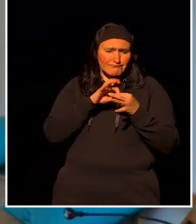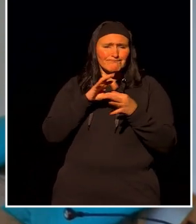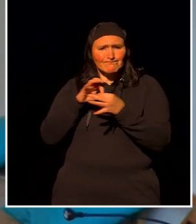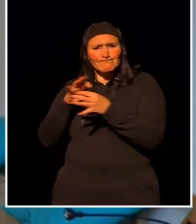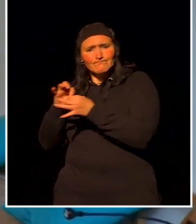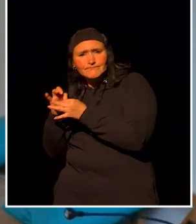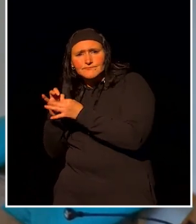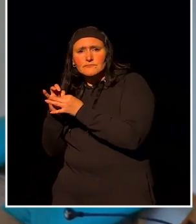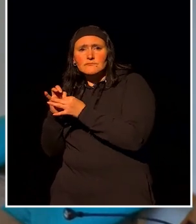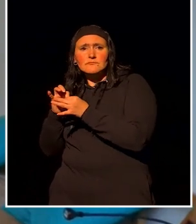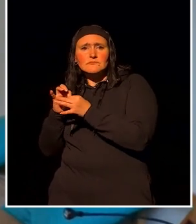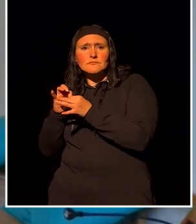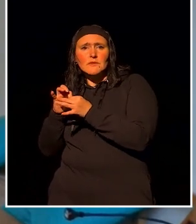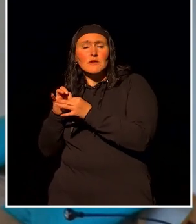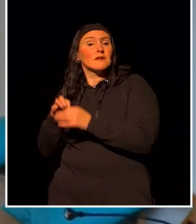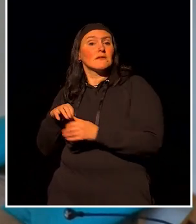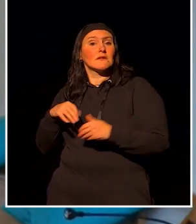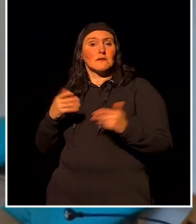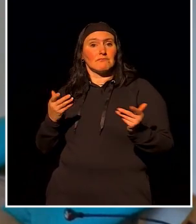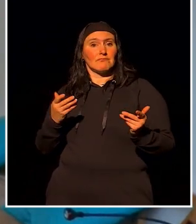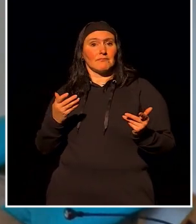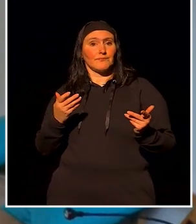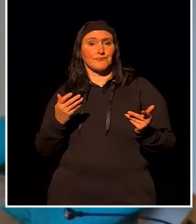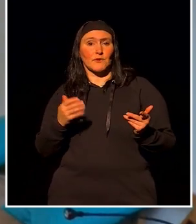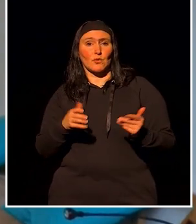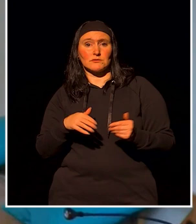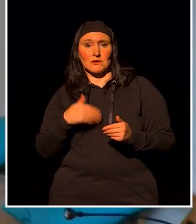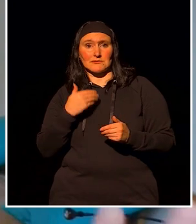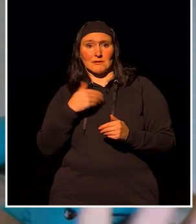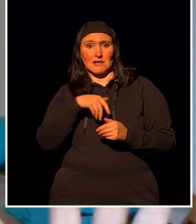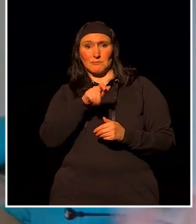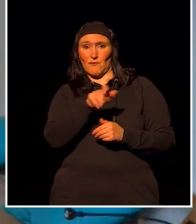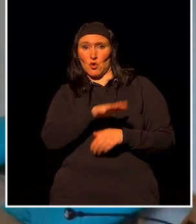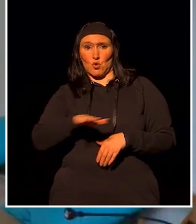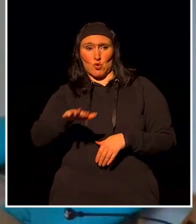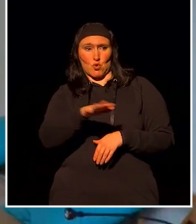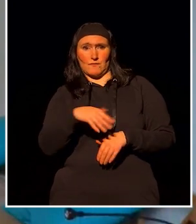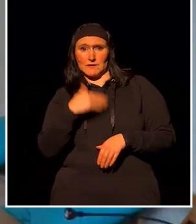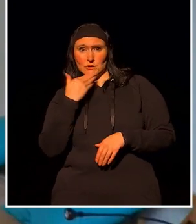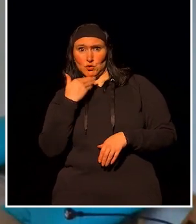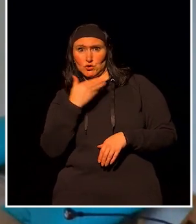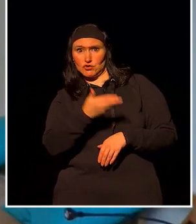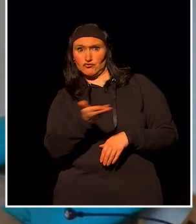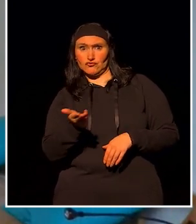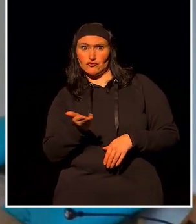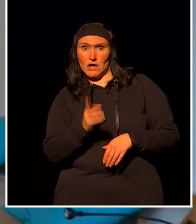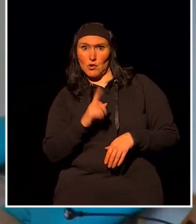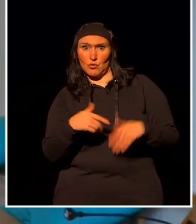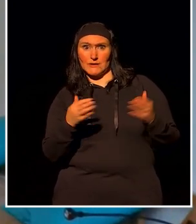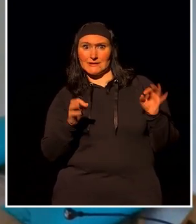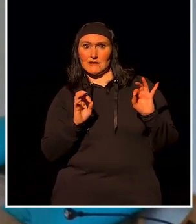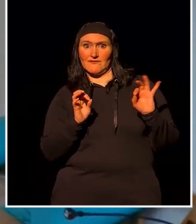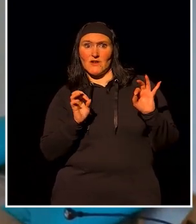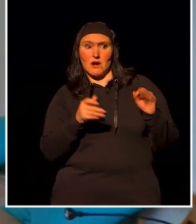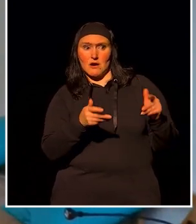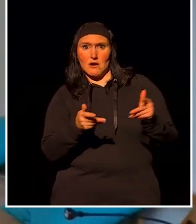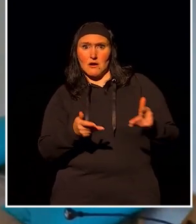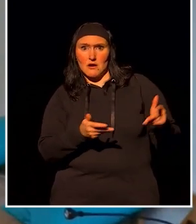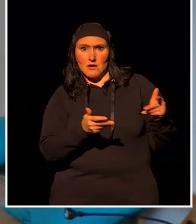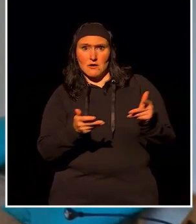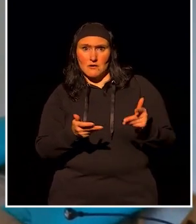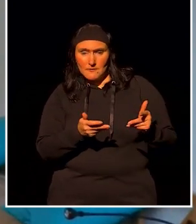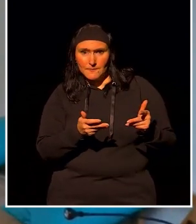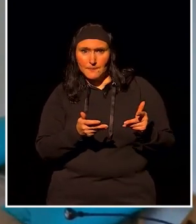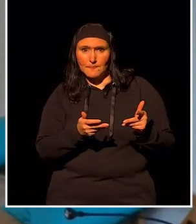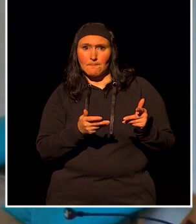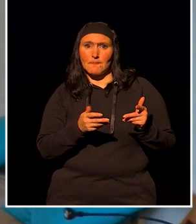existenzielle Bedrohung, der die jüdische Bevölkerung nach vielen Anstrengungen der